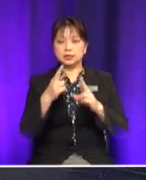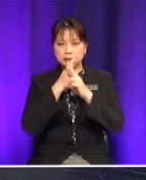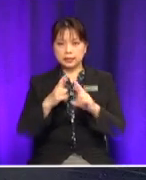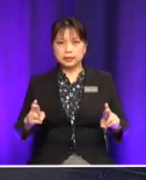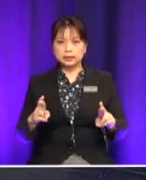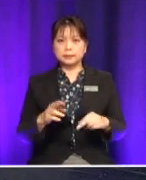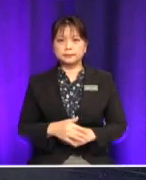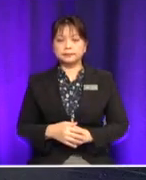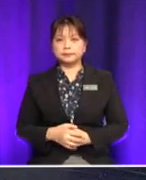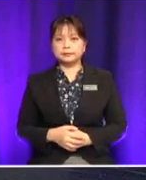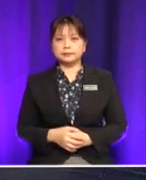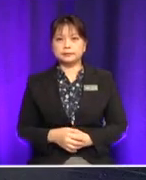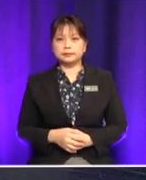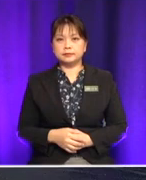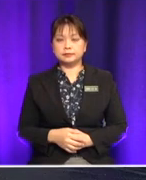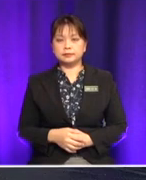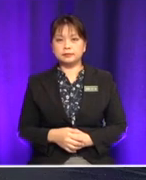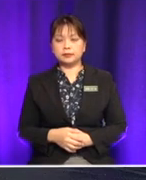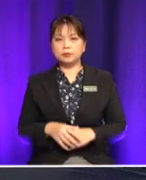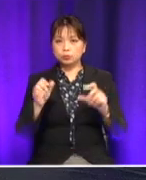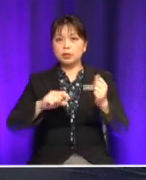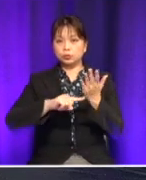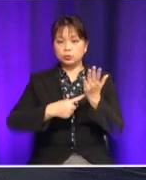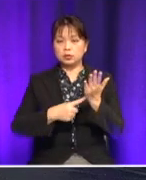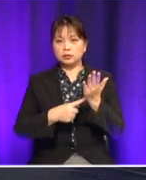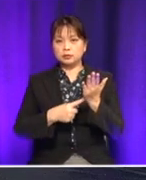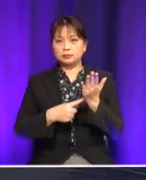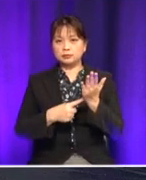serentak Oke boleh kita mulai Oke